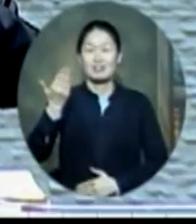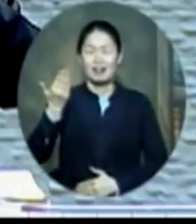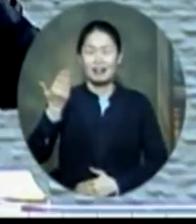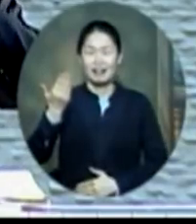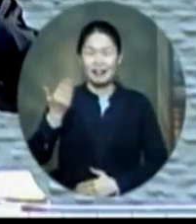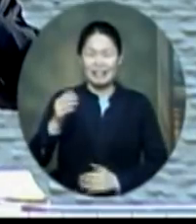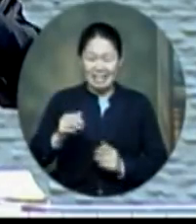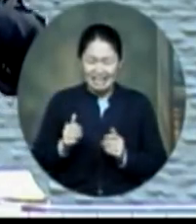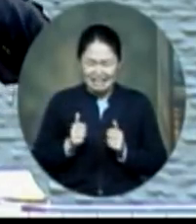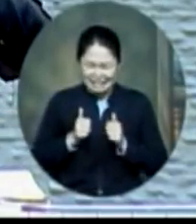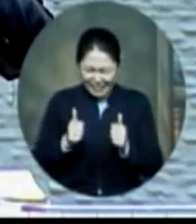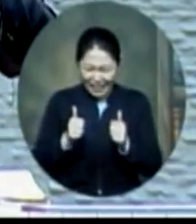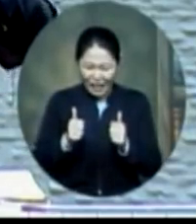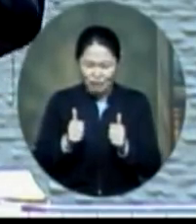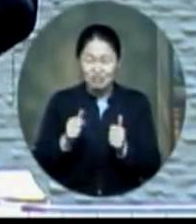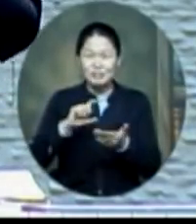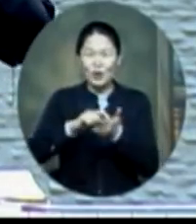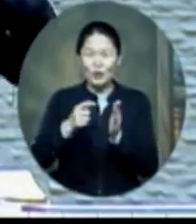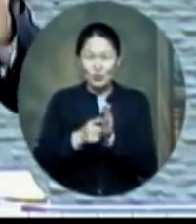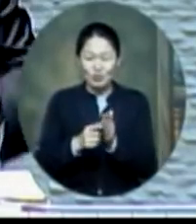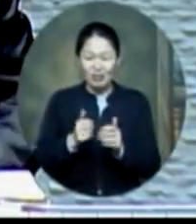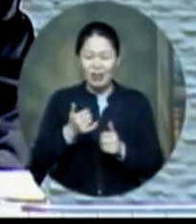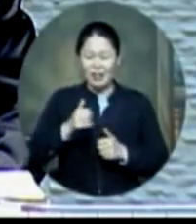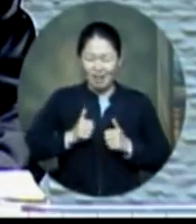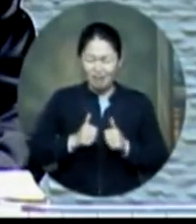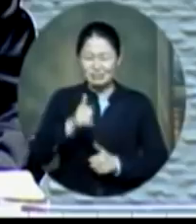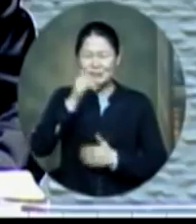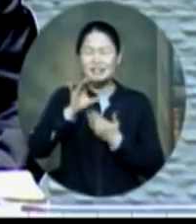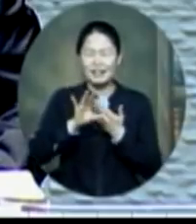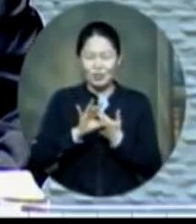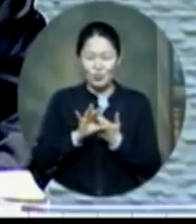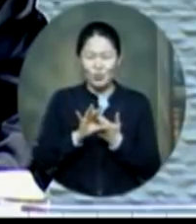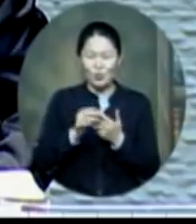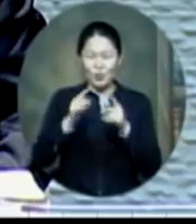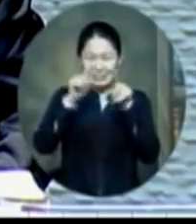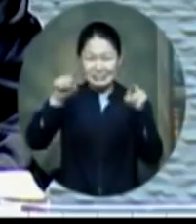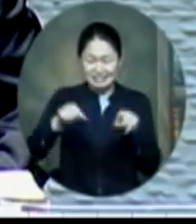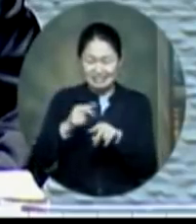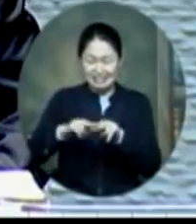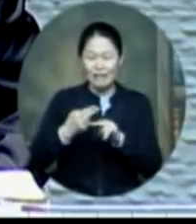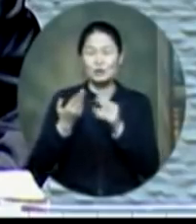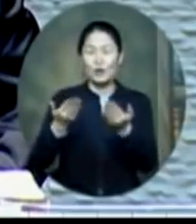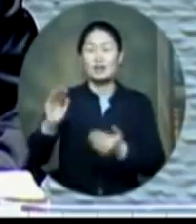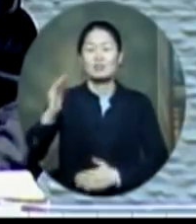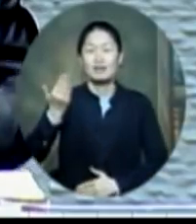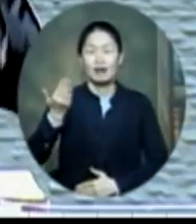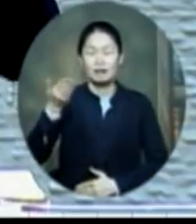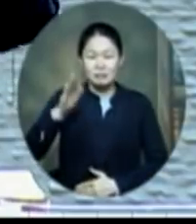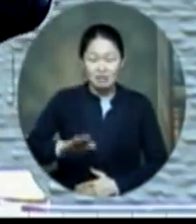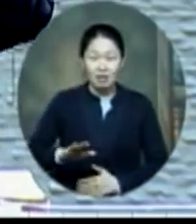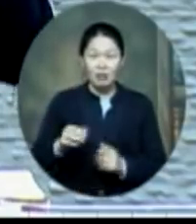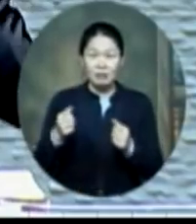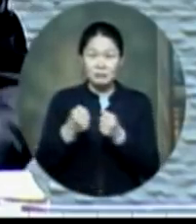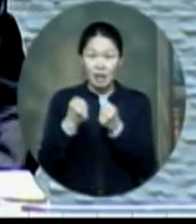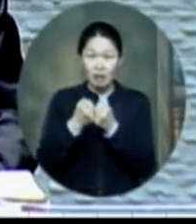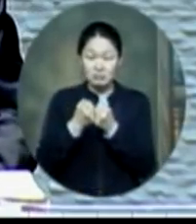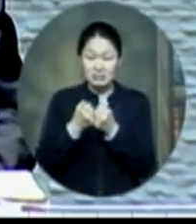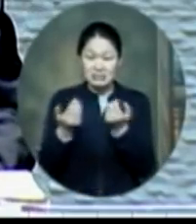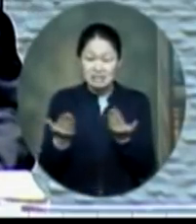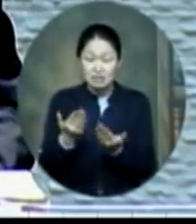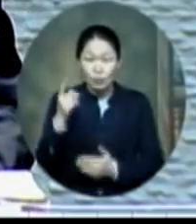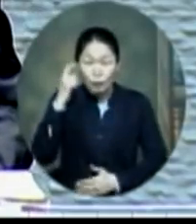정도로 열심히 있었음 이러면서 이제 표창장을 드려야 돼요. 근데 싸우는 일이 다 지식